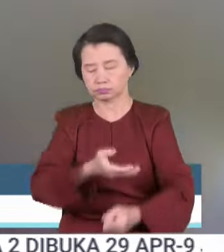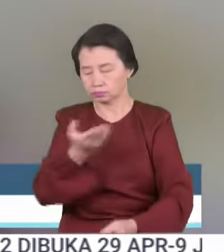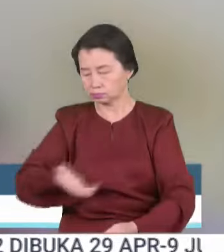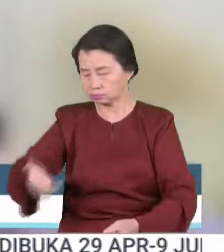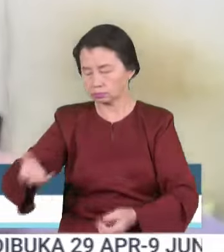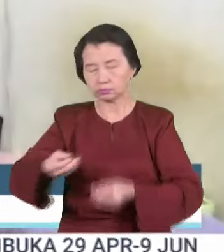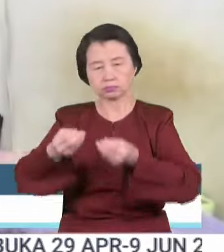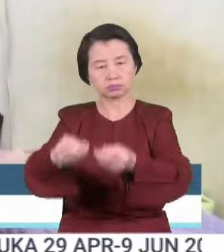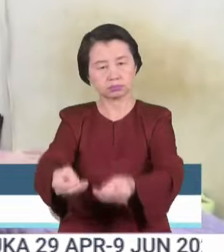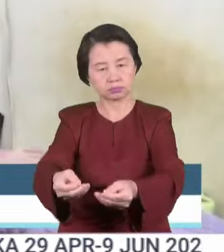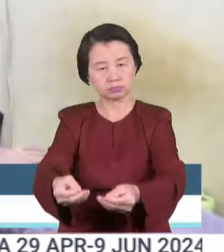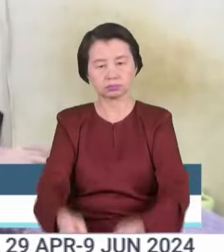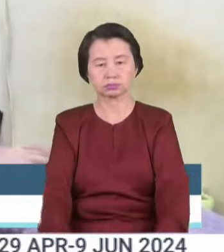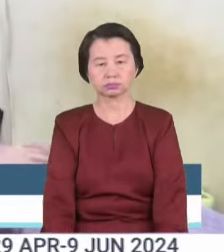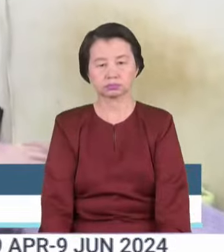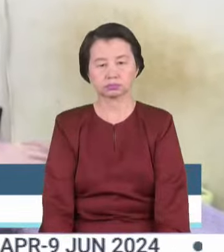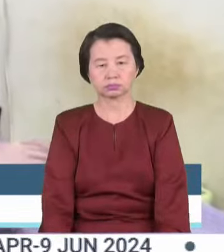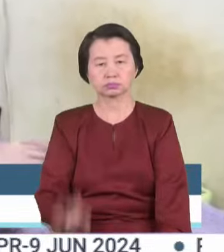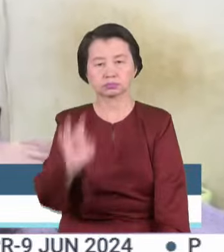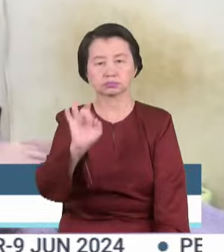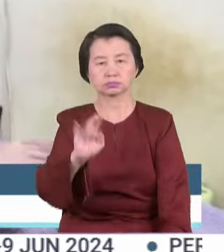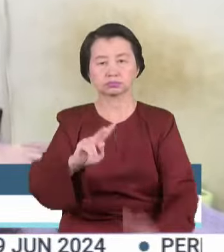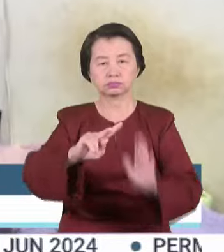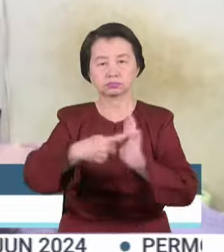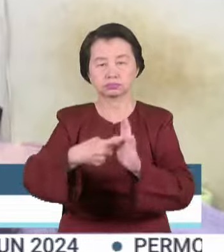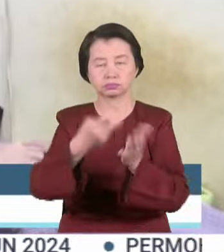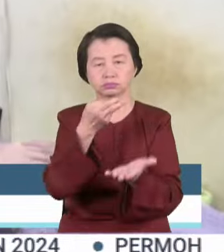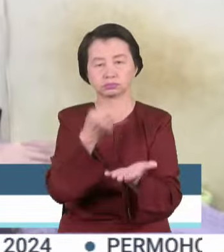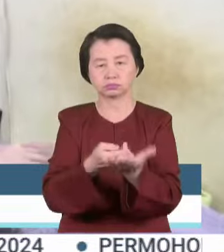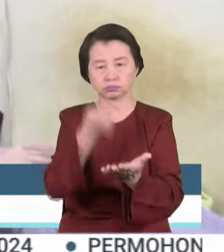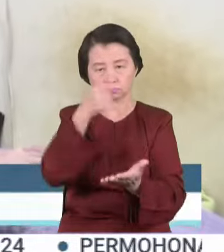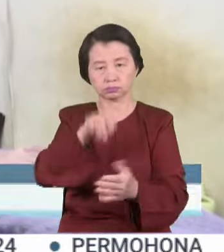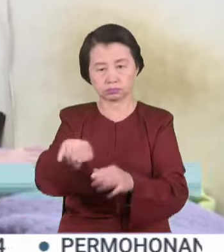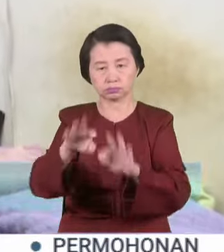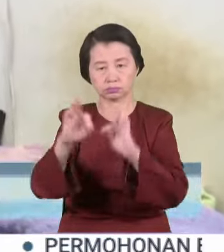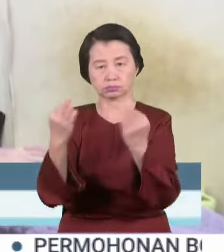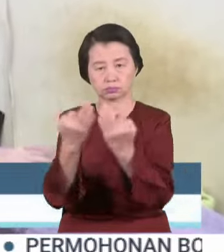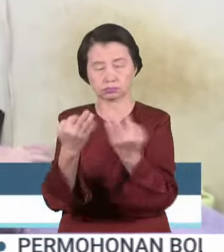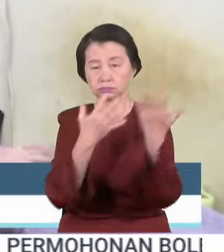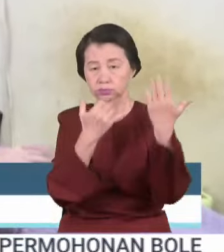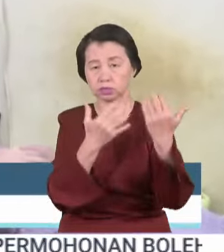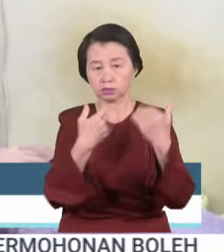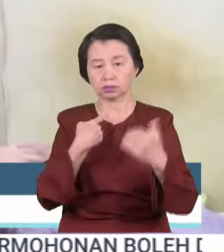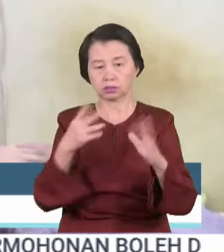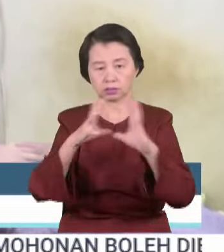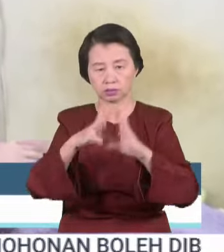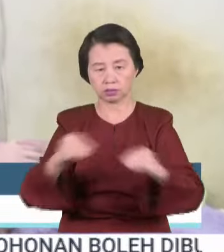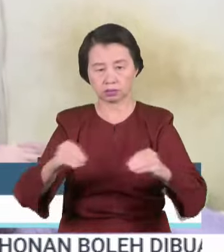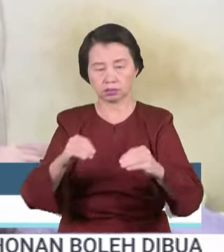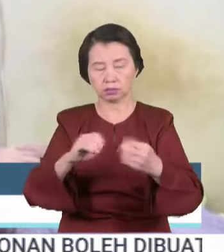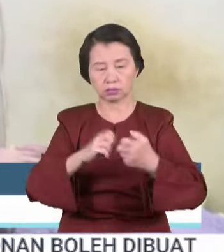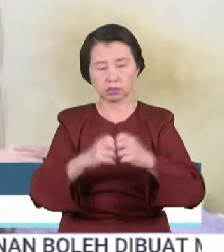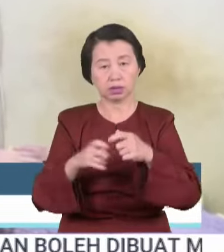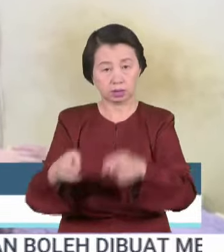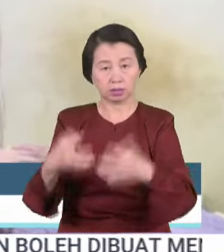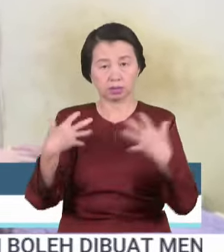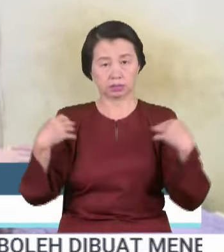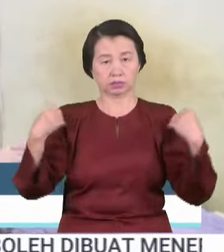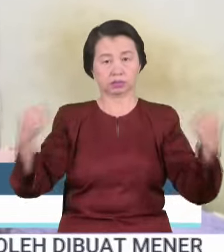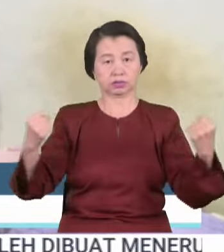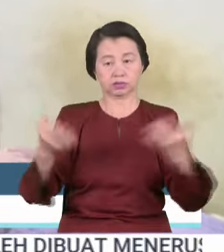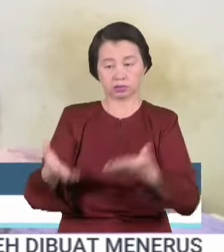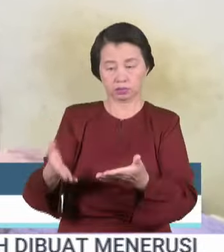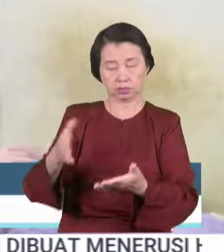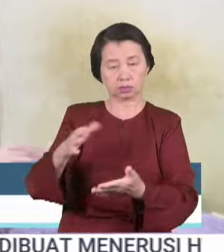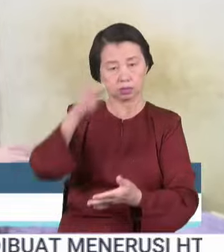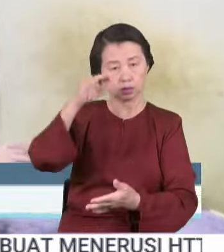perlu. Dia merupakan punca rezeki kepada keluarga ni lah. Jadi kita harap kita selesaikan isu utama dia, iaitu kesihatan Azim.